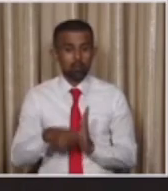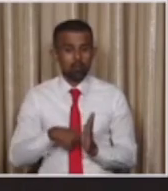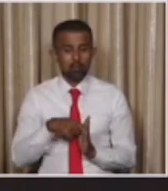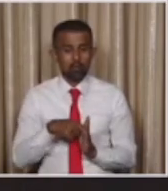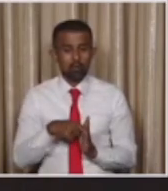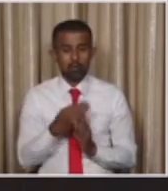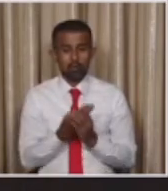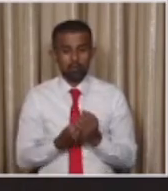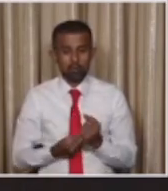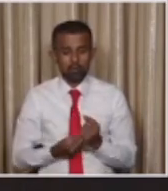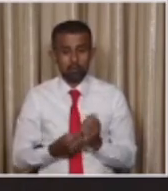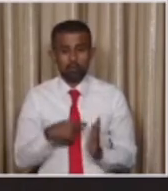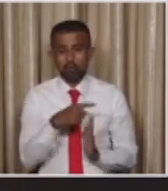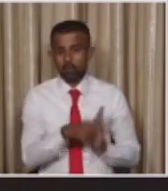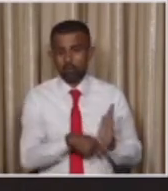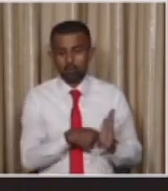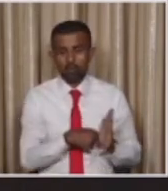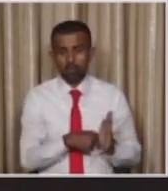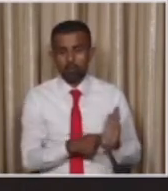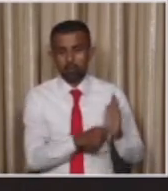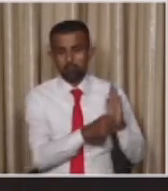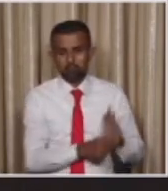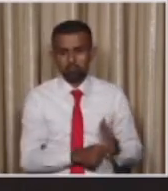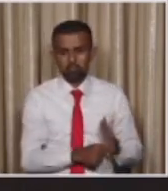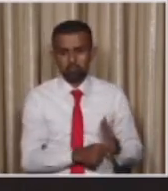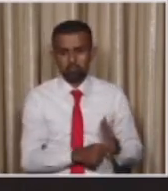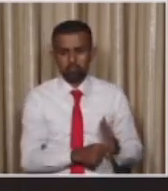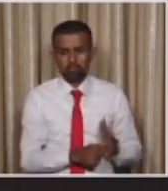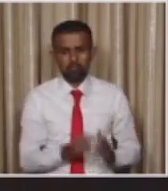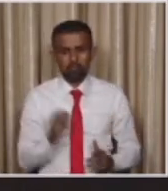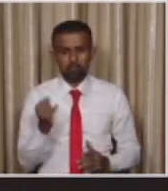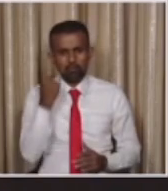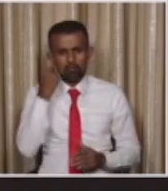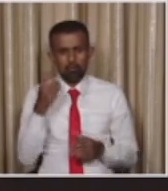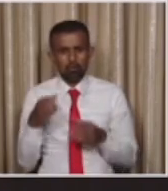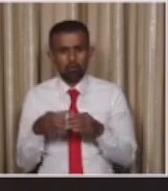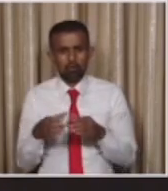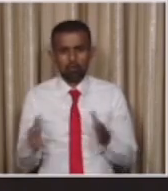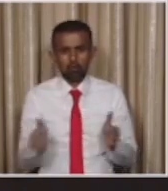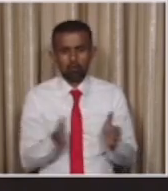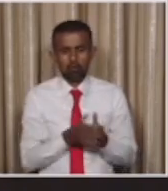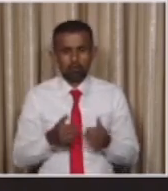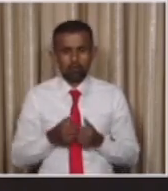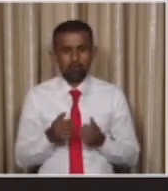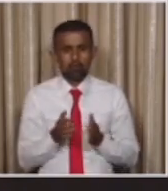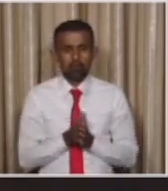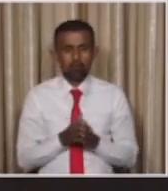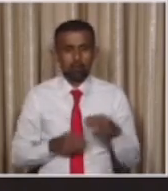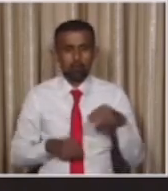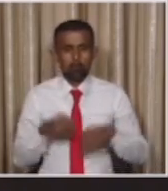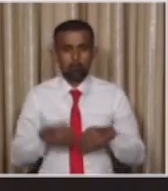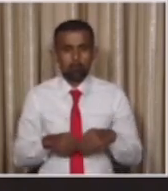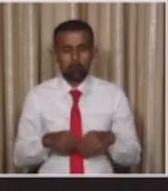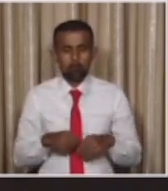ලාංකීය ජාතිය එහෙම නැත්නම් මේ රට පල්ලෙහාට දාලා එක එක අන්තවාදී කණ්ඩායම් එක්ක තමන්ගේ දේශපාලන